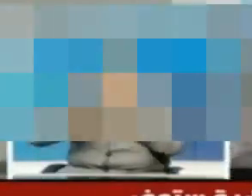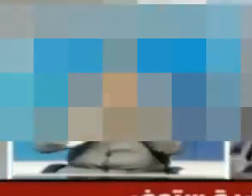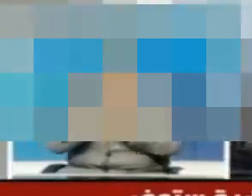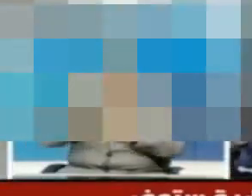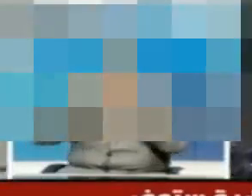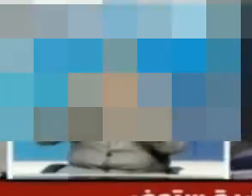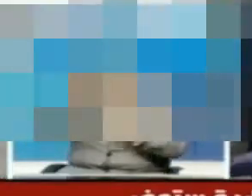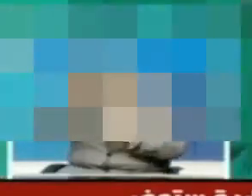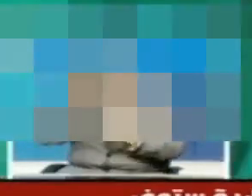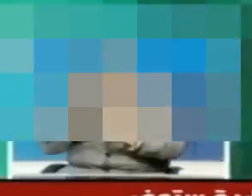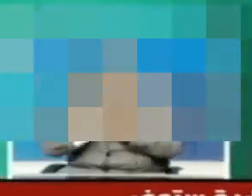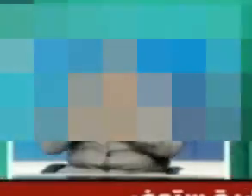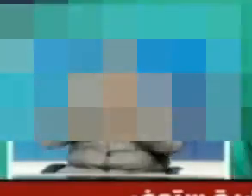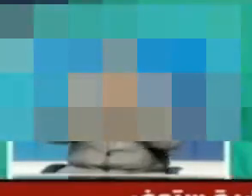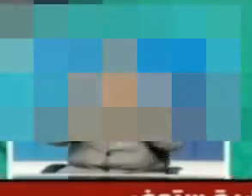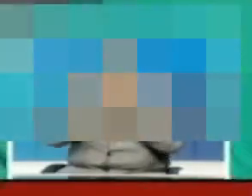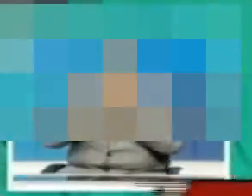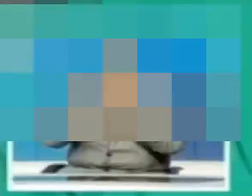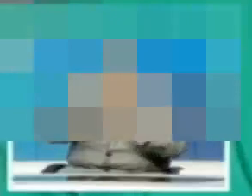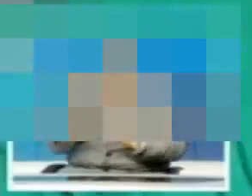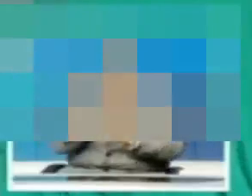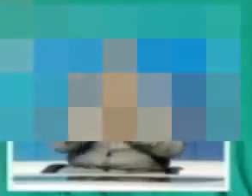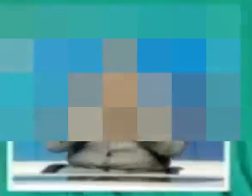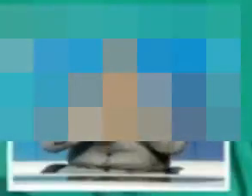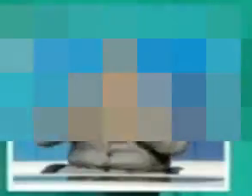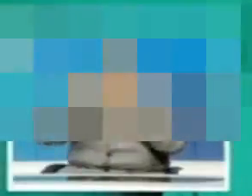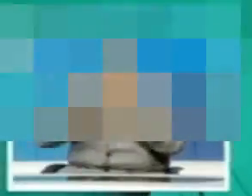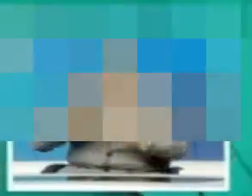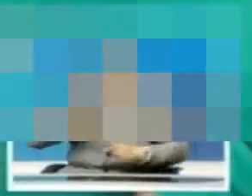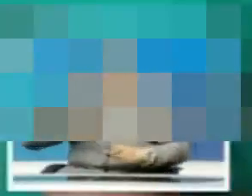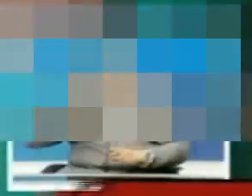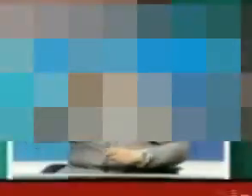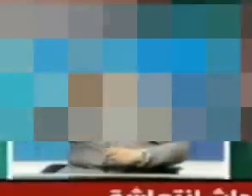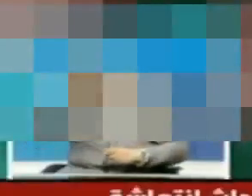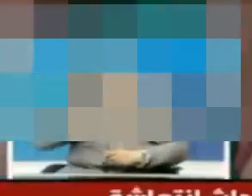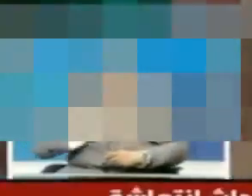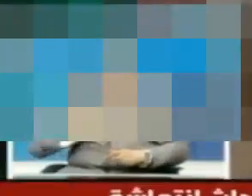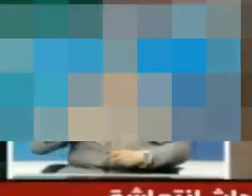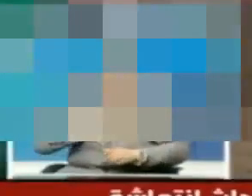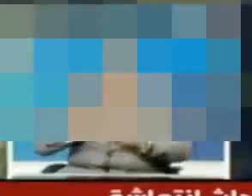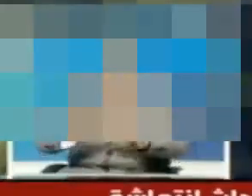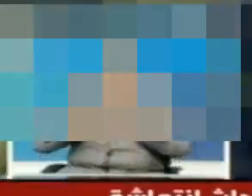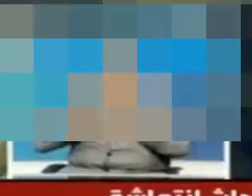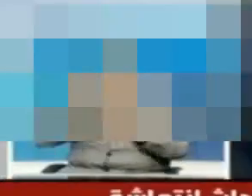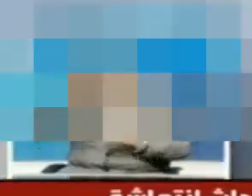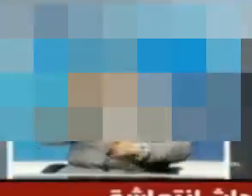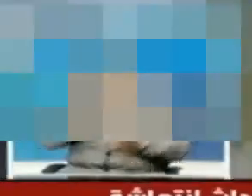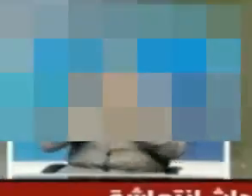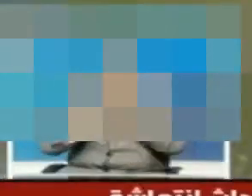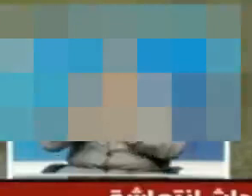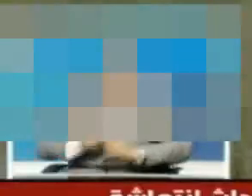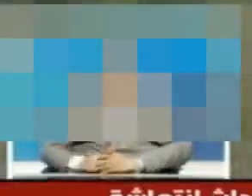قتال، ناهينا عن ذكر ما يواجهه الأطفال من صدمات نفسية يوميا.